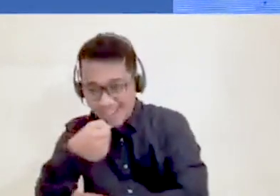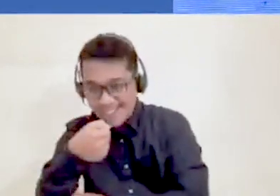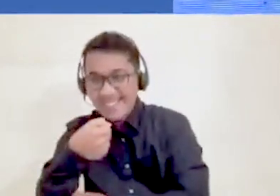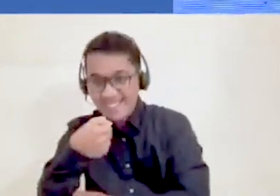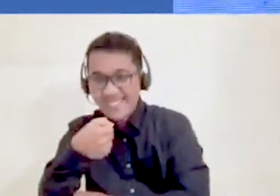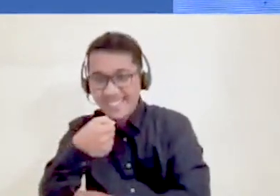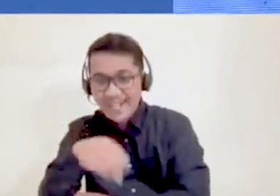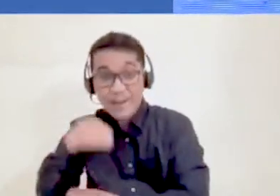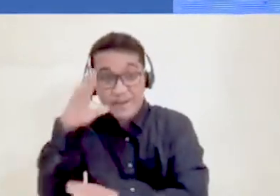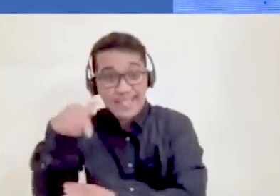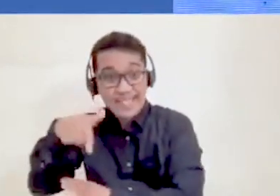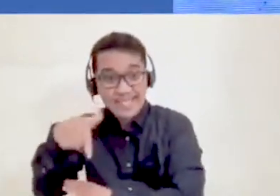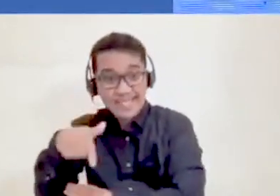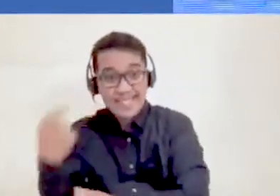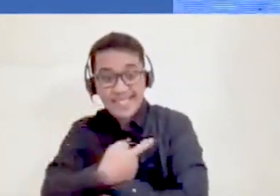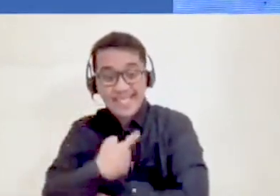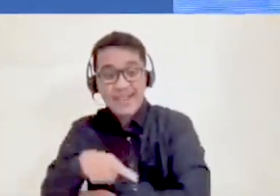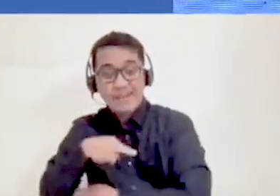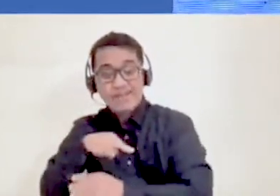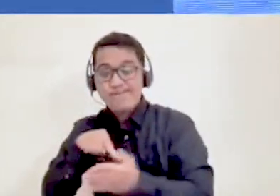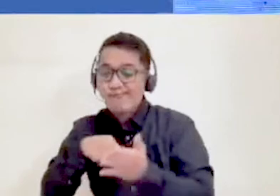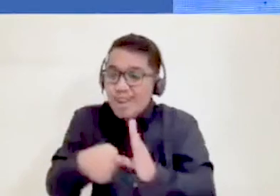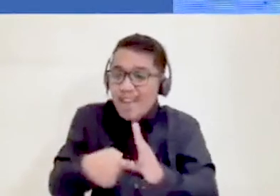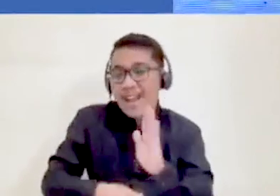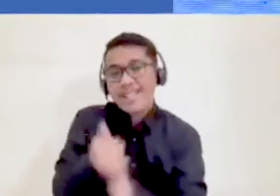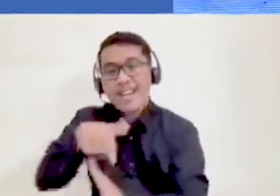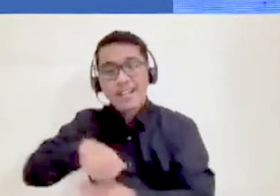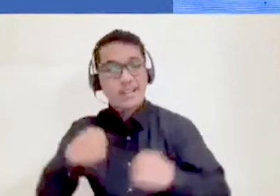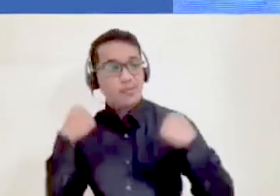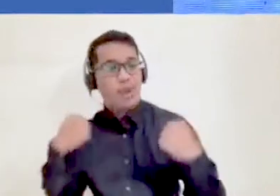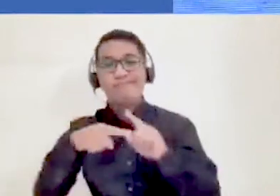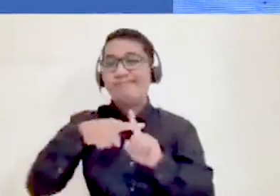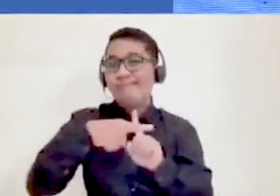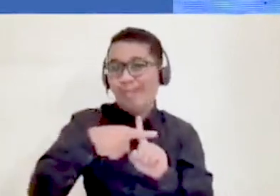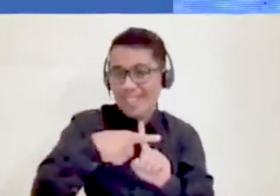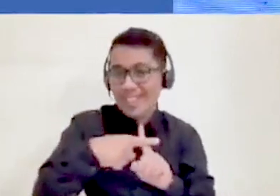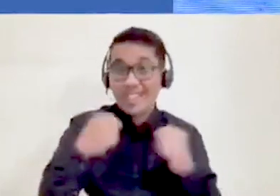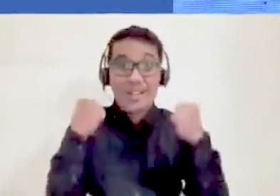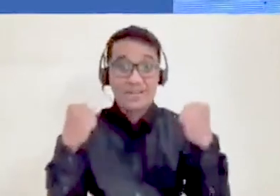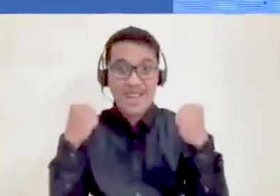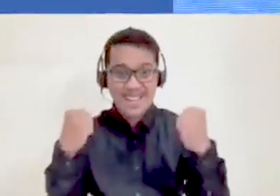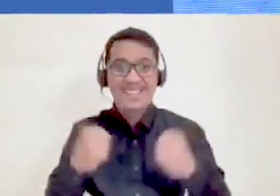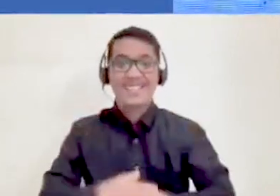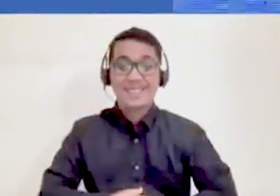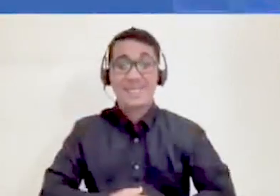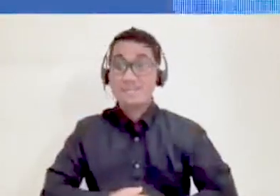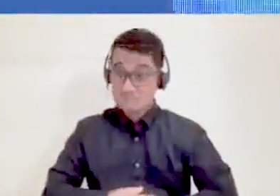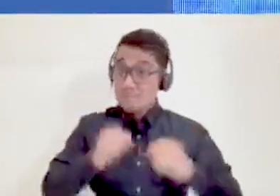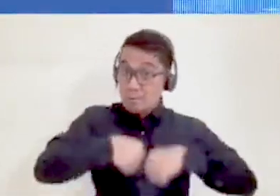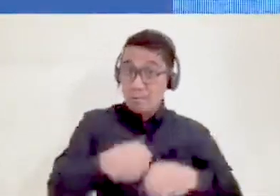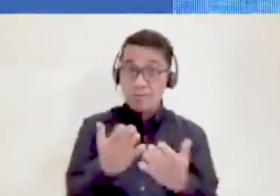hari ini kita akan mengawali acara kita dengan energi yang positif dan semangat semangat ini